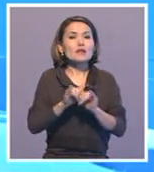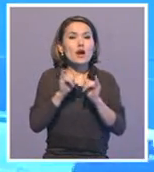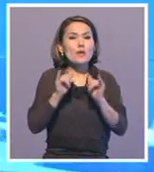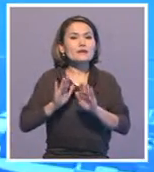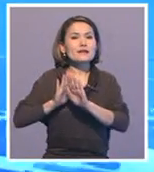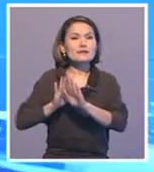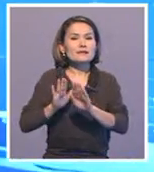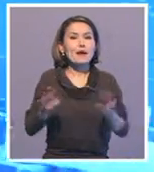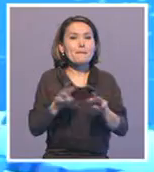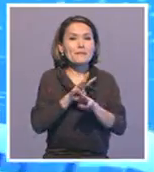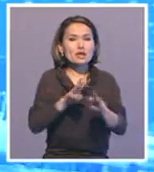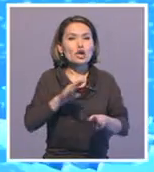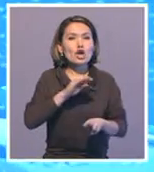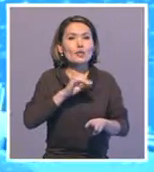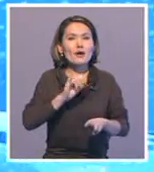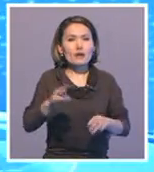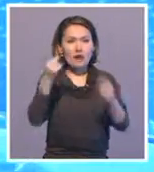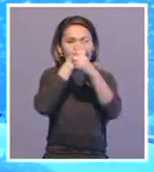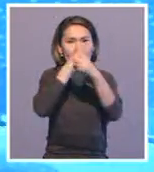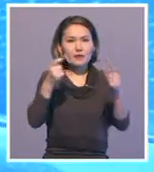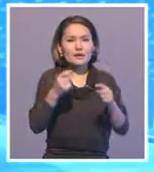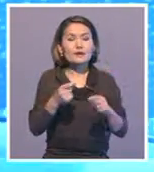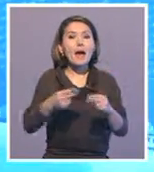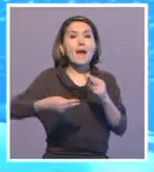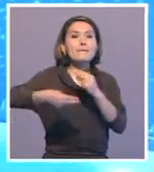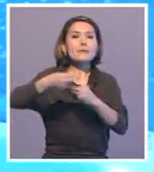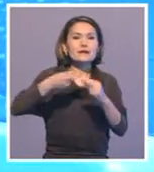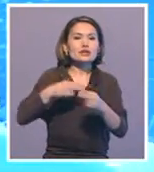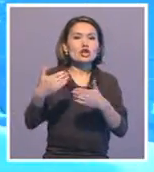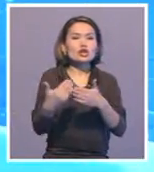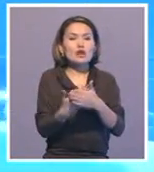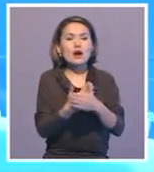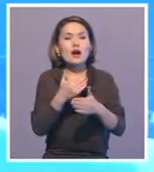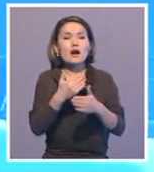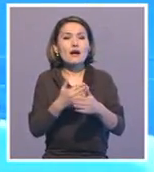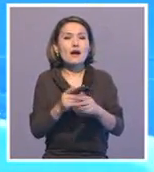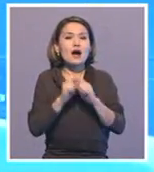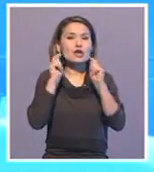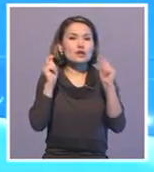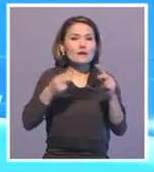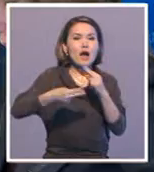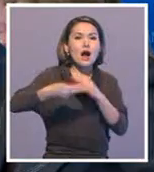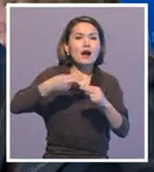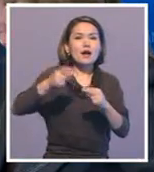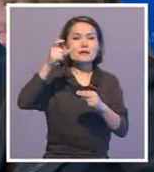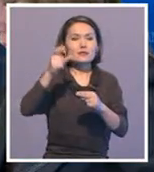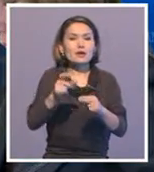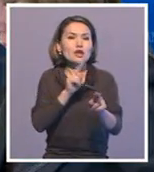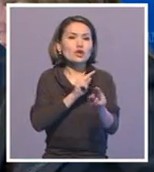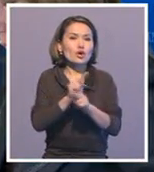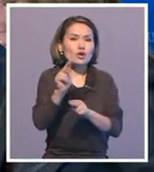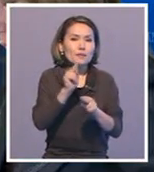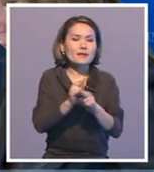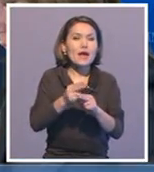даму вице-министрі Серік Жұманғарин мәлімдеді. Оның ішінде бизнесін жаңа бастаған кәсіпкерлерге, бизнес кеңесші және кәсібін ашып